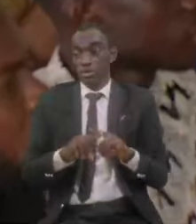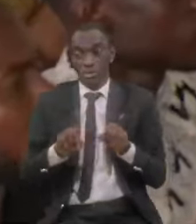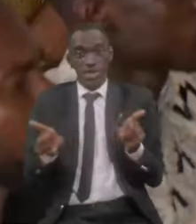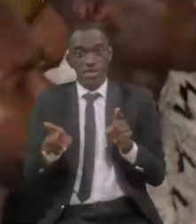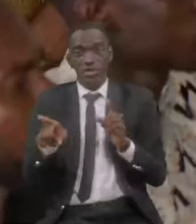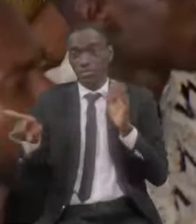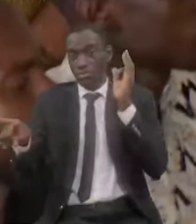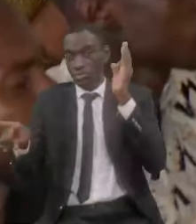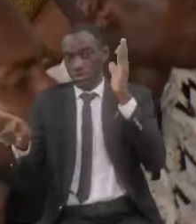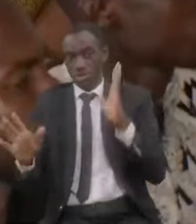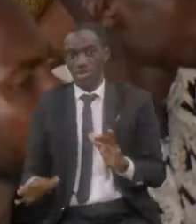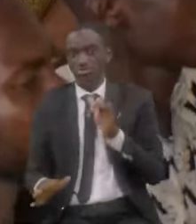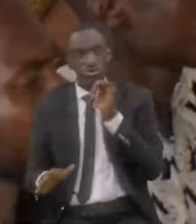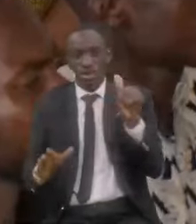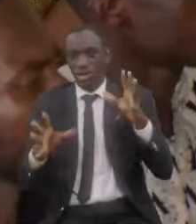je ne serais pas né de nouveau.